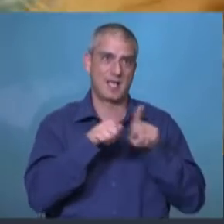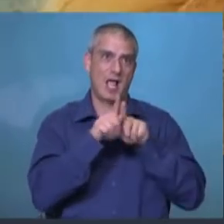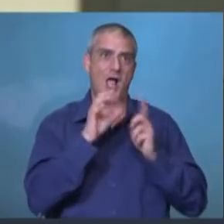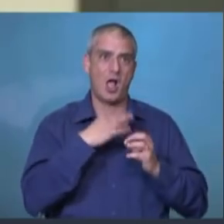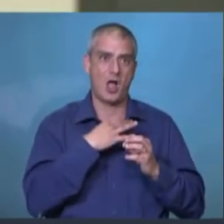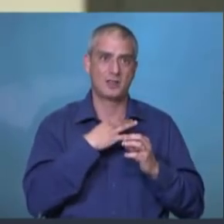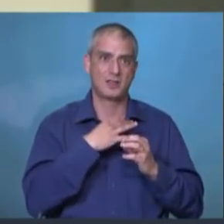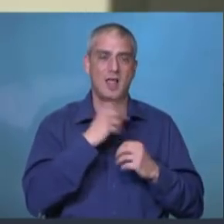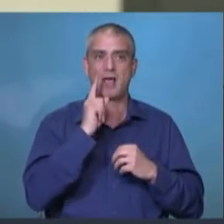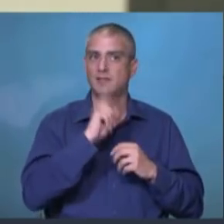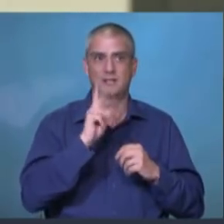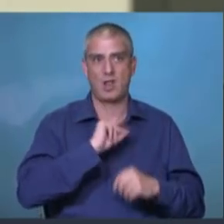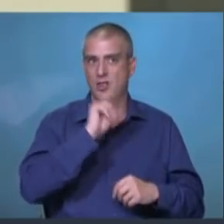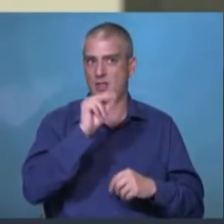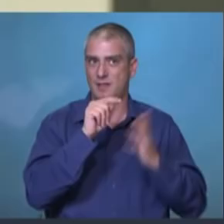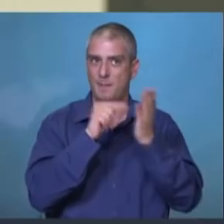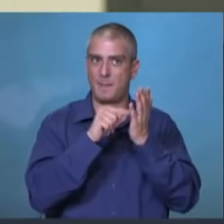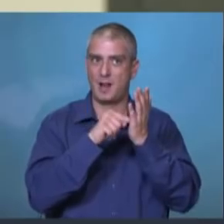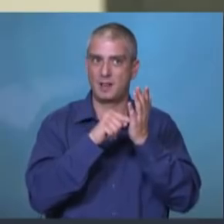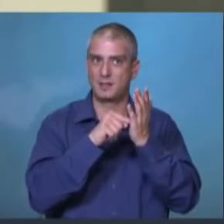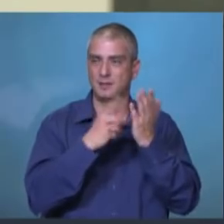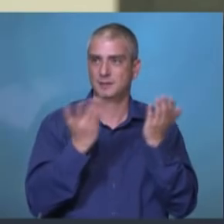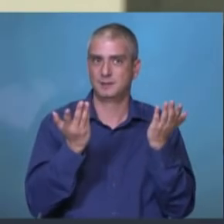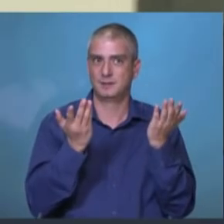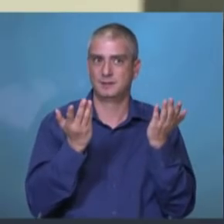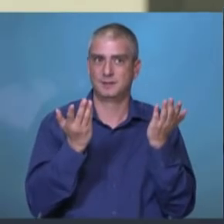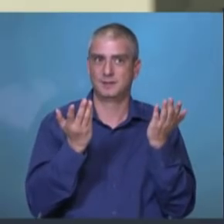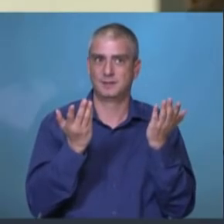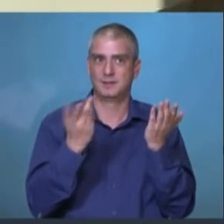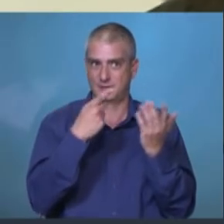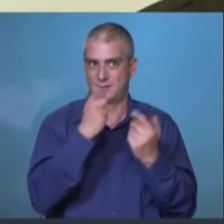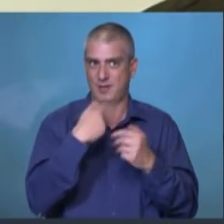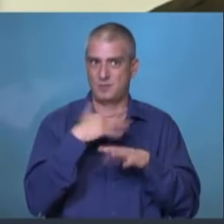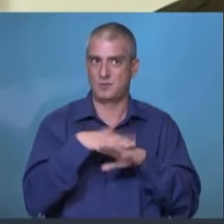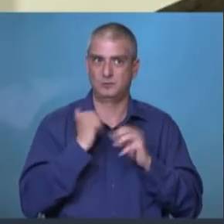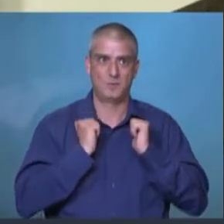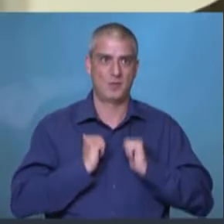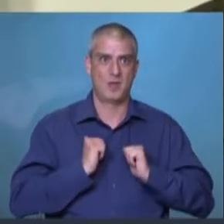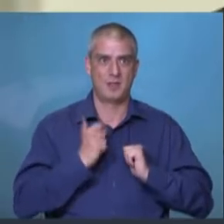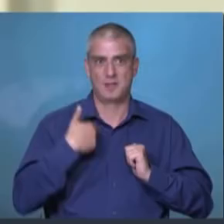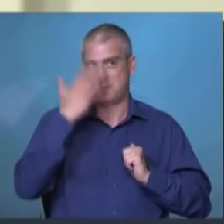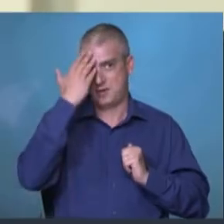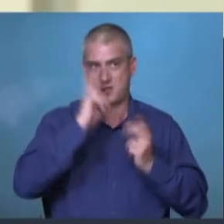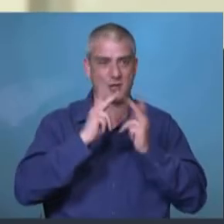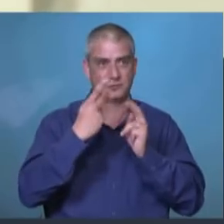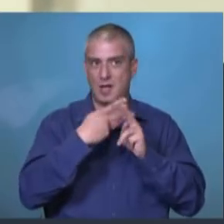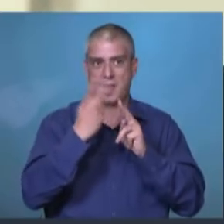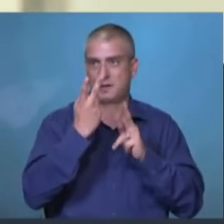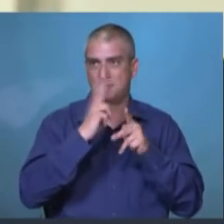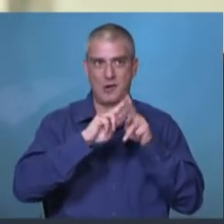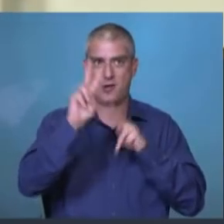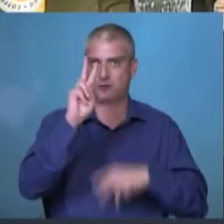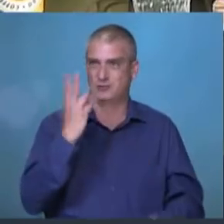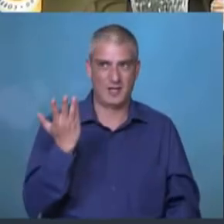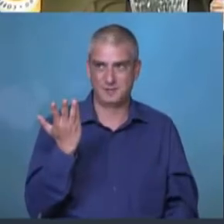אבל זה לא אותו דבר, because you can like, you, they can feel very comfortable, but we only know each other for